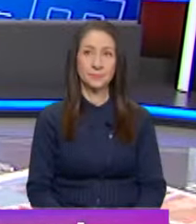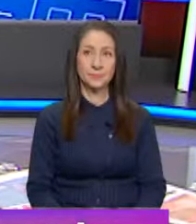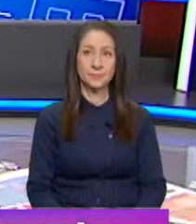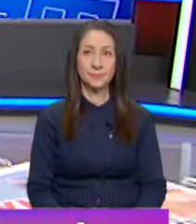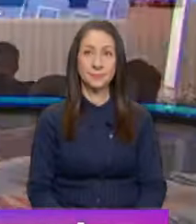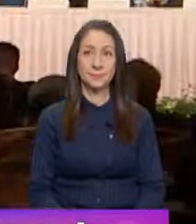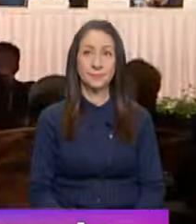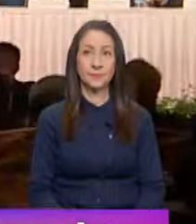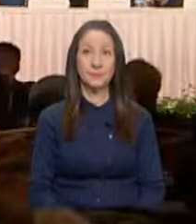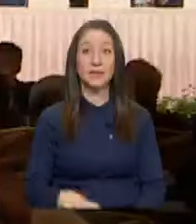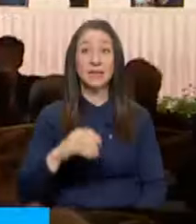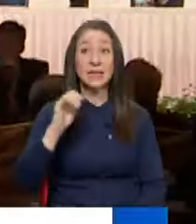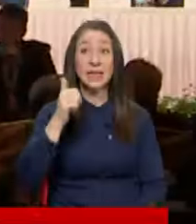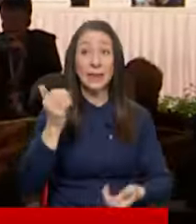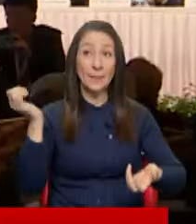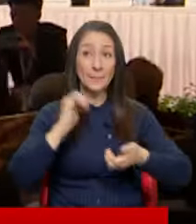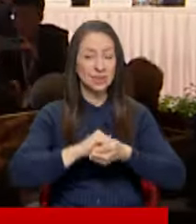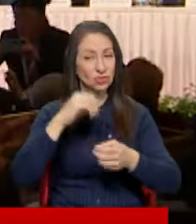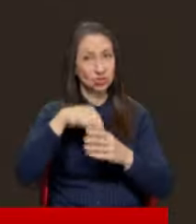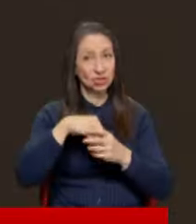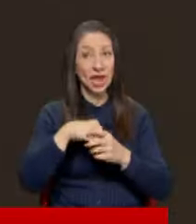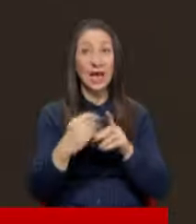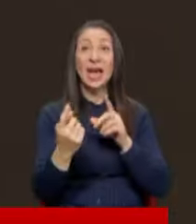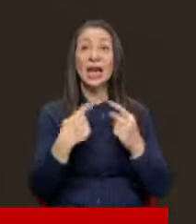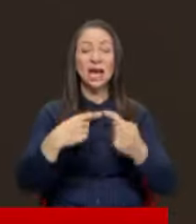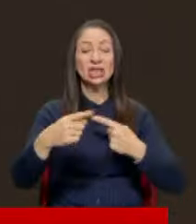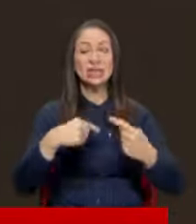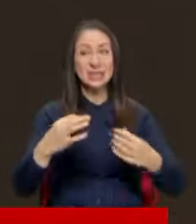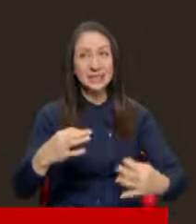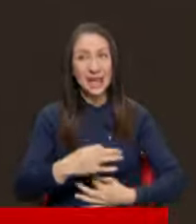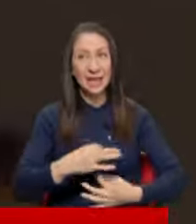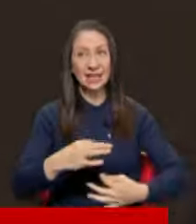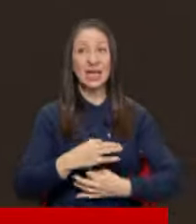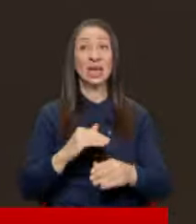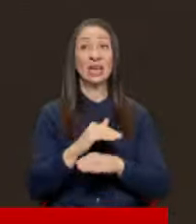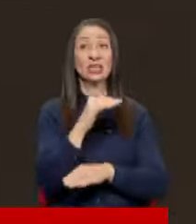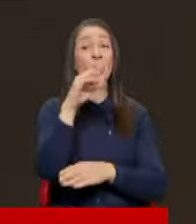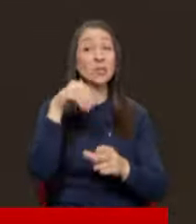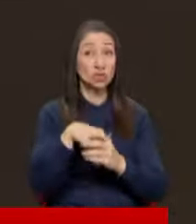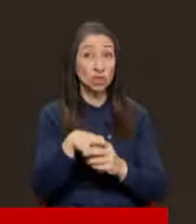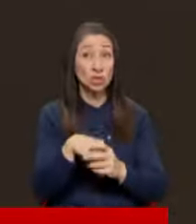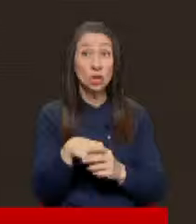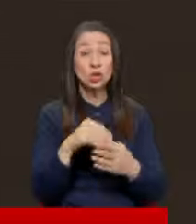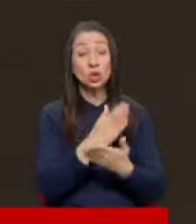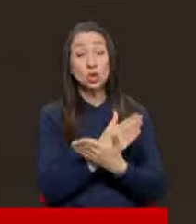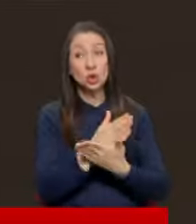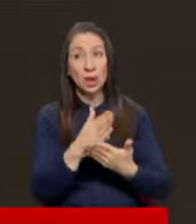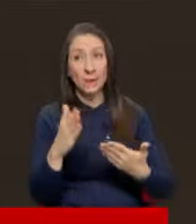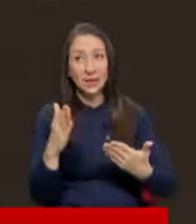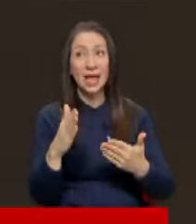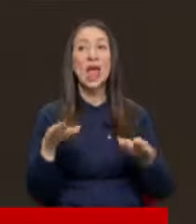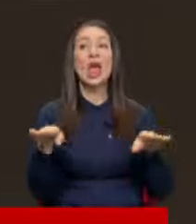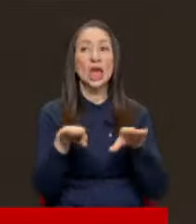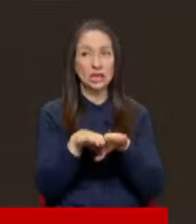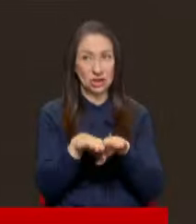toplandı Yarınlarda Barış içinde Karşılıklı saygı içinde yaşayabilmem için Sürdürülebilir